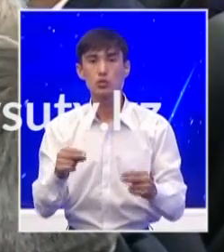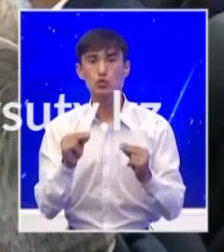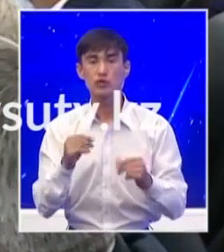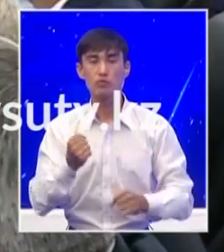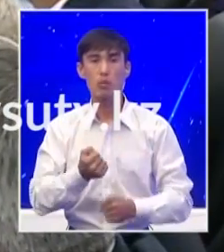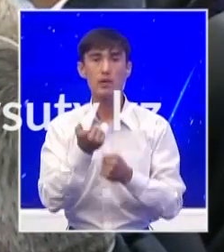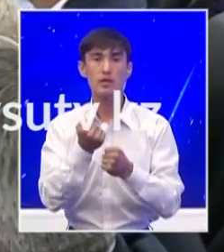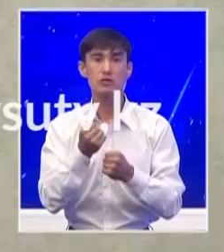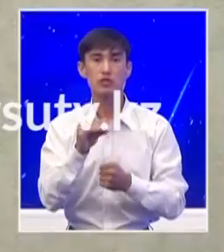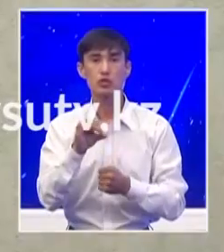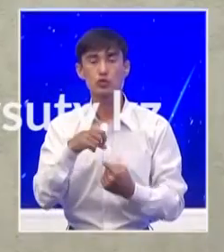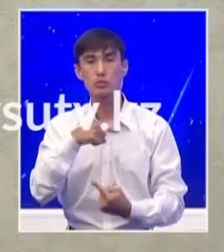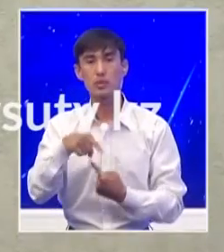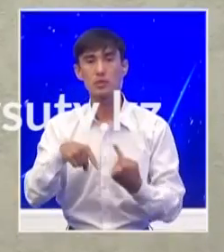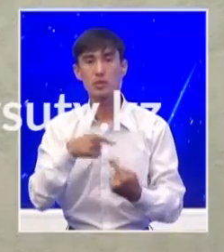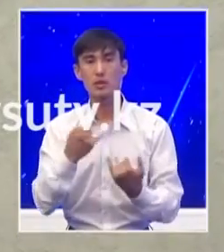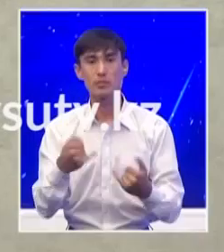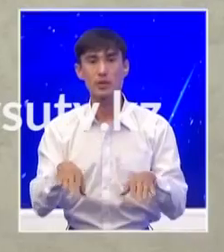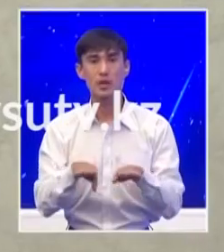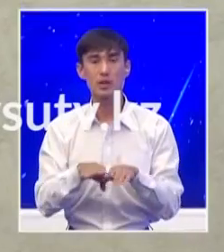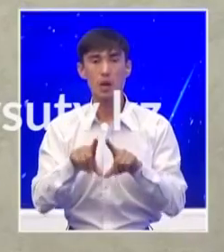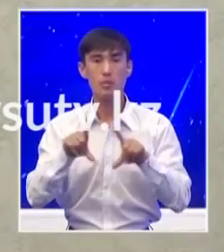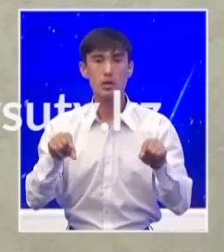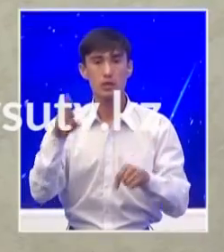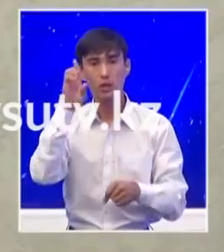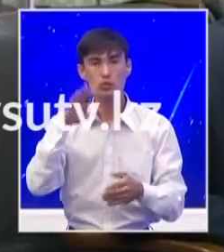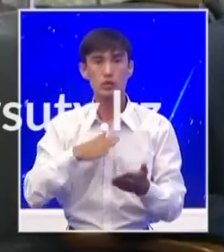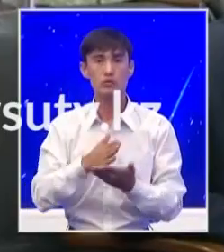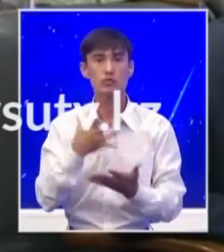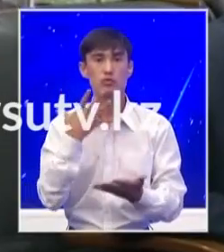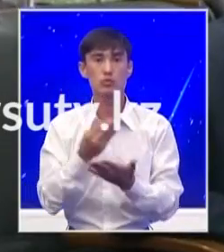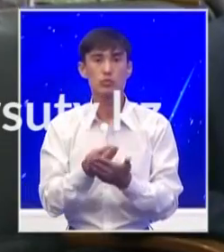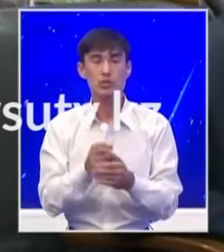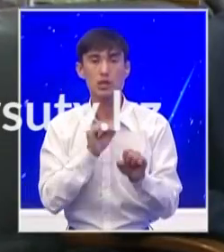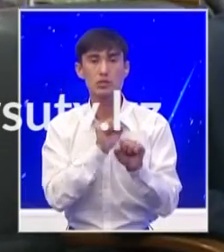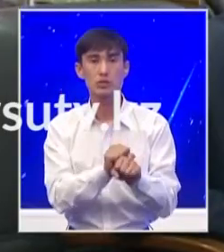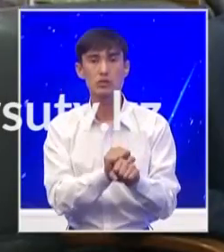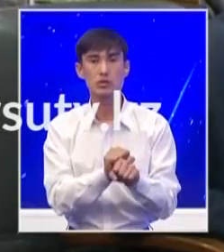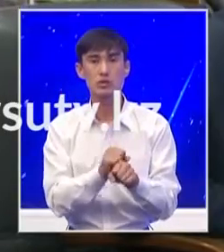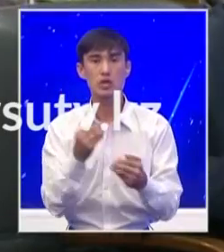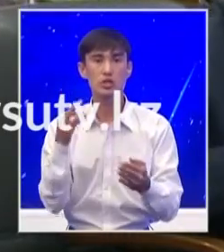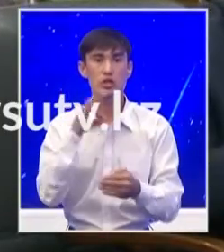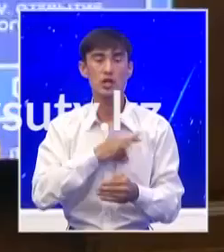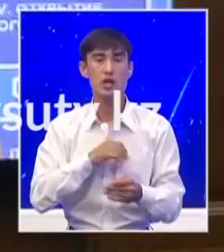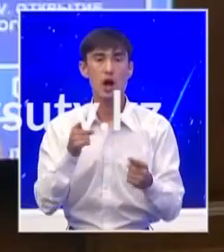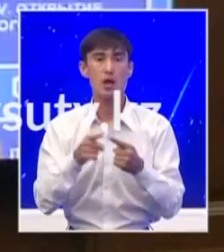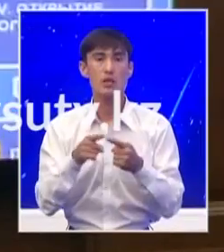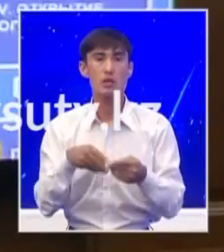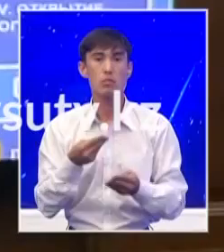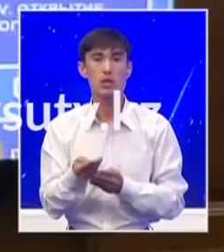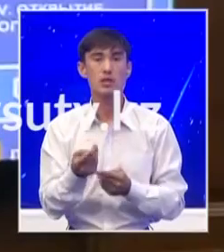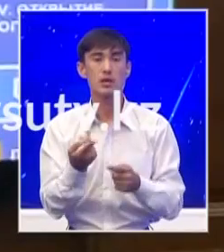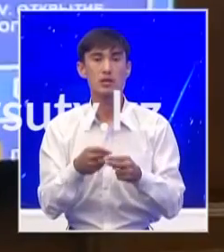поддержку жетысусским предпринимателям. Так, на объектах государственной собственности приостановлено начисление арендной платы. Этой